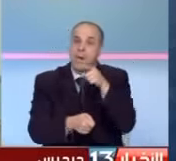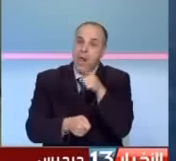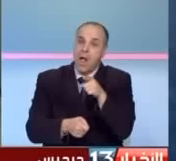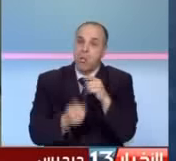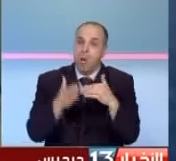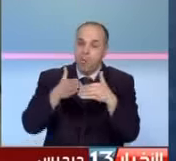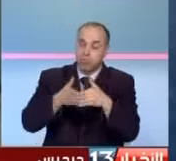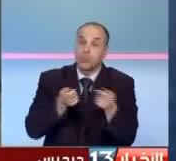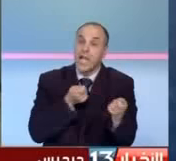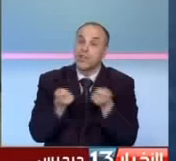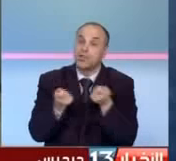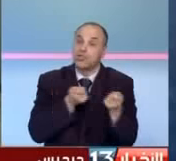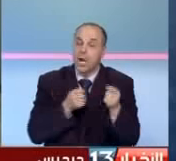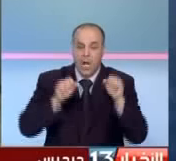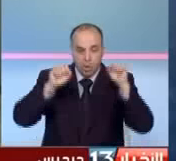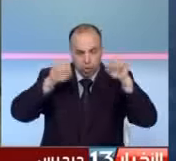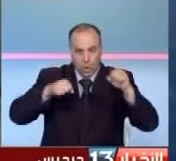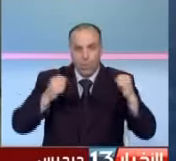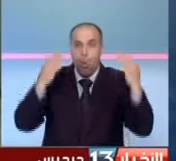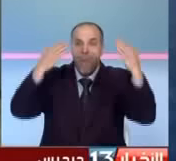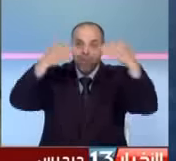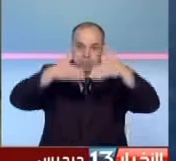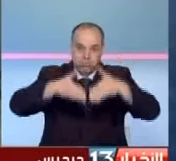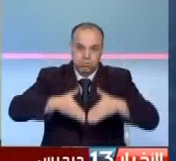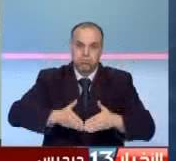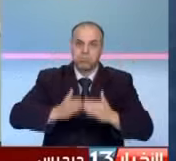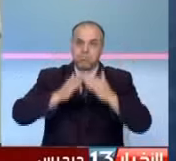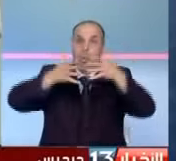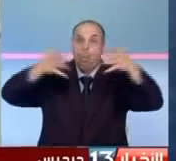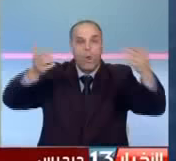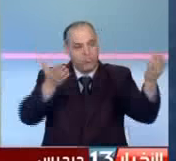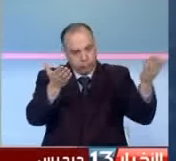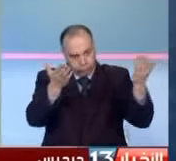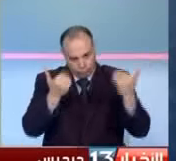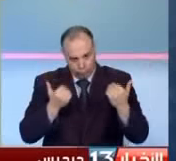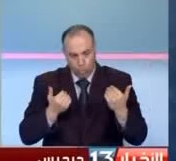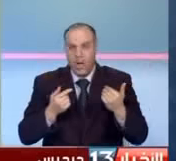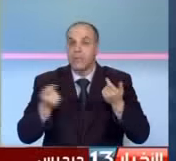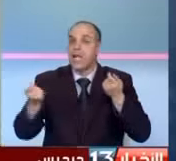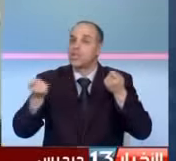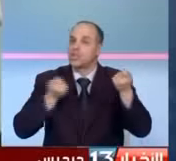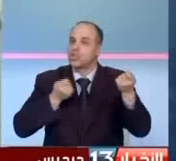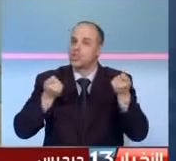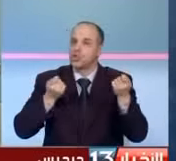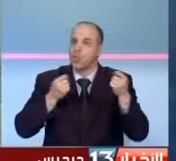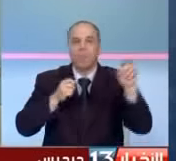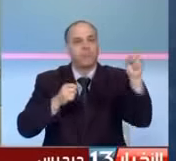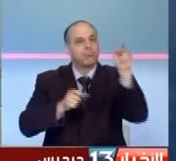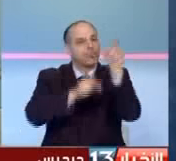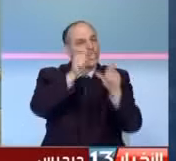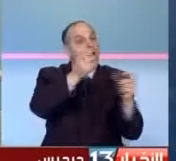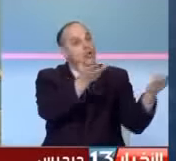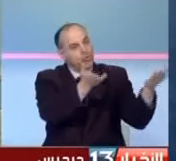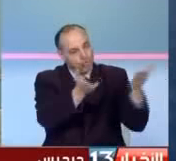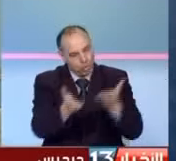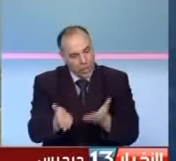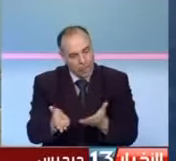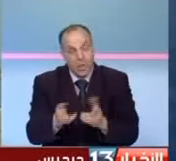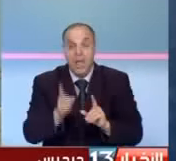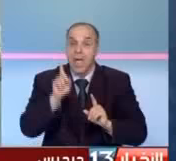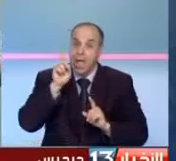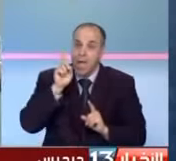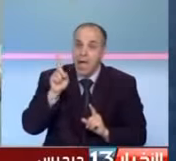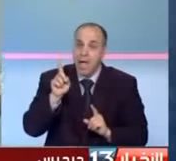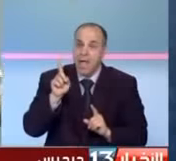الميناء التجاري قادر على استقبال واستقطاب السفن الكبرى التجارية ولنقل المسافرين، ما